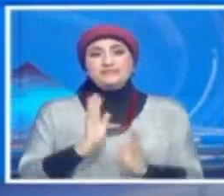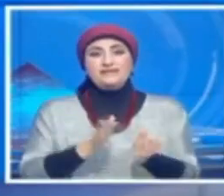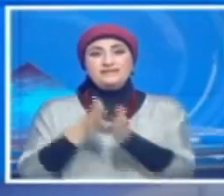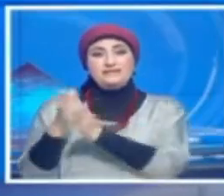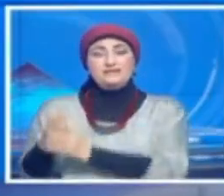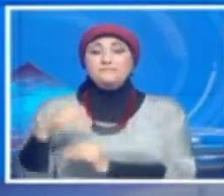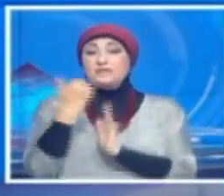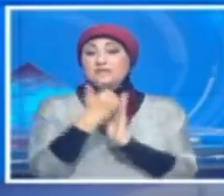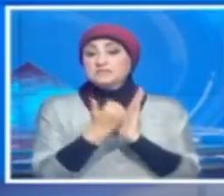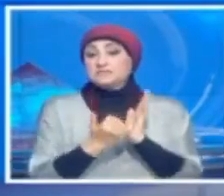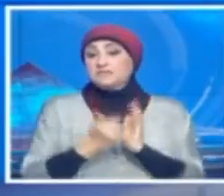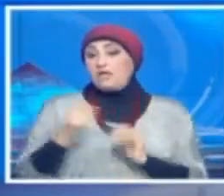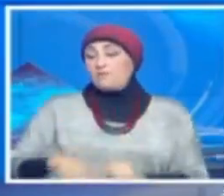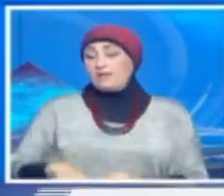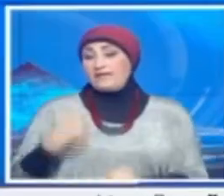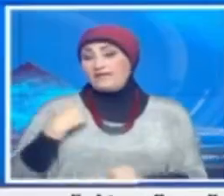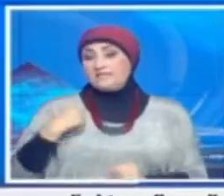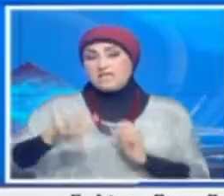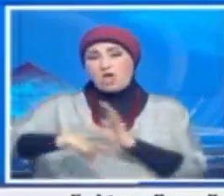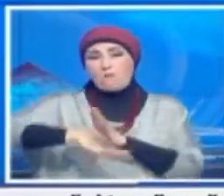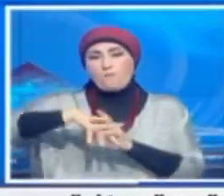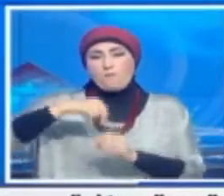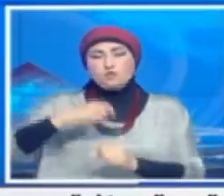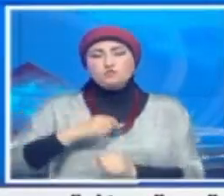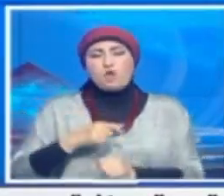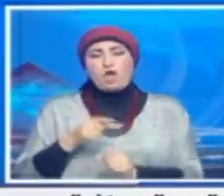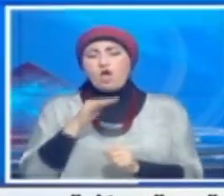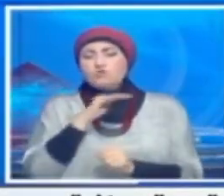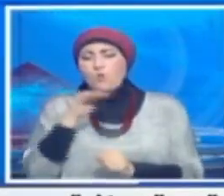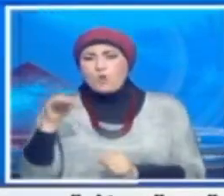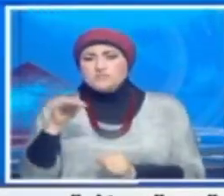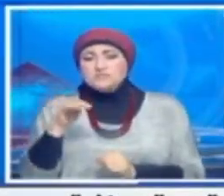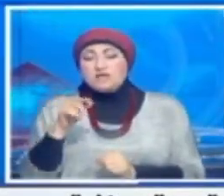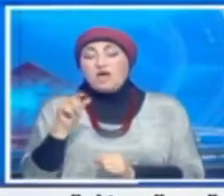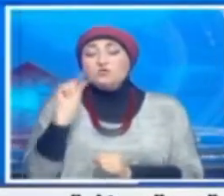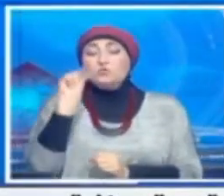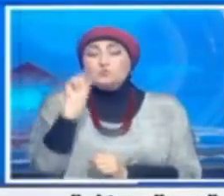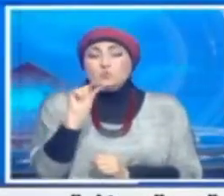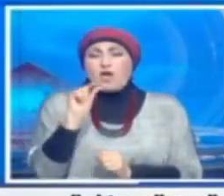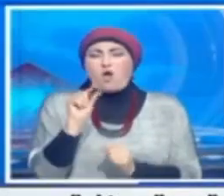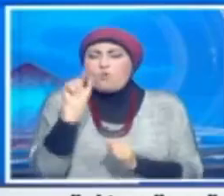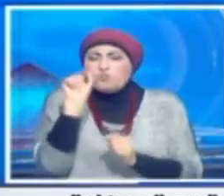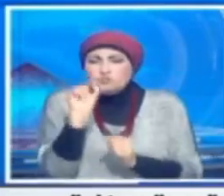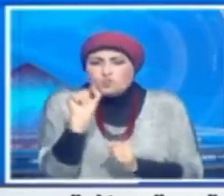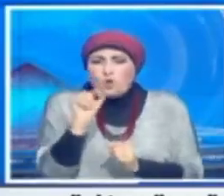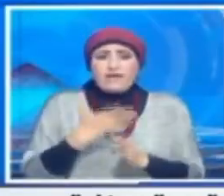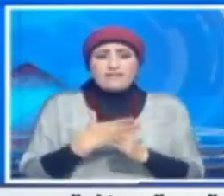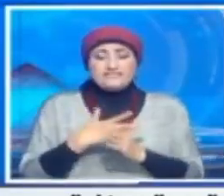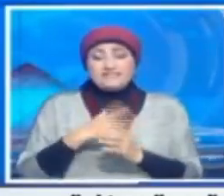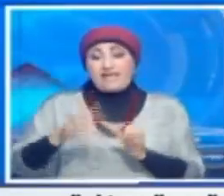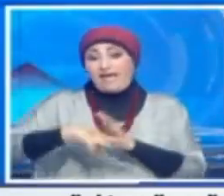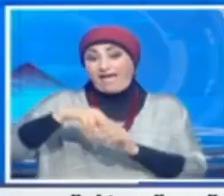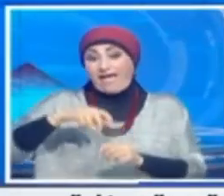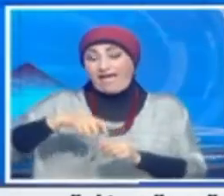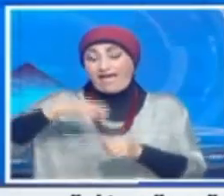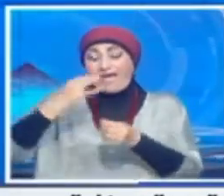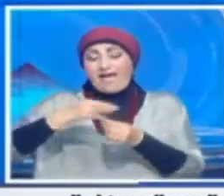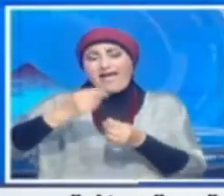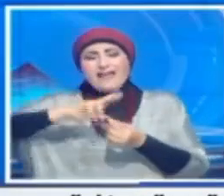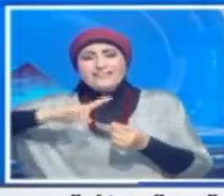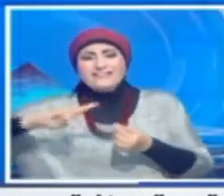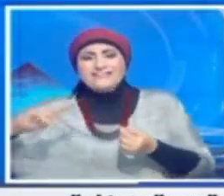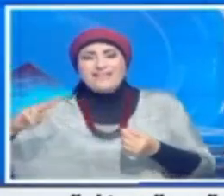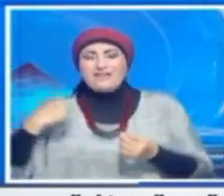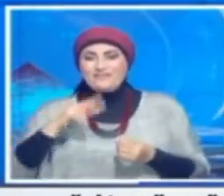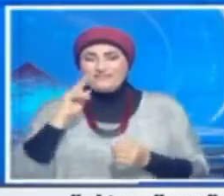نظم جهاز تنمية المشروعات المتوسطة والصغيرة ومتناهية الصغر معرضا للمنتجات اليدوية التراثية والهدايا